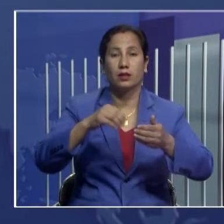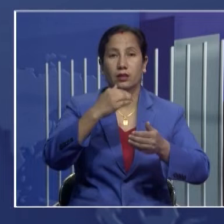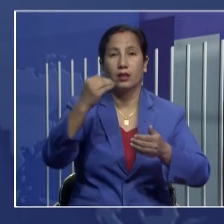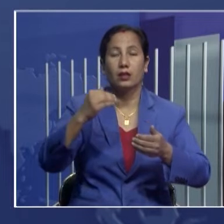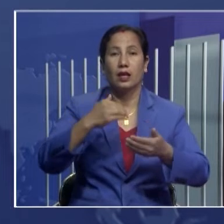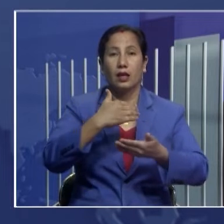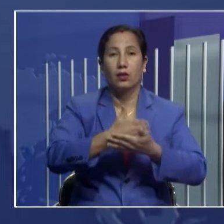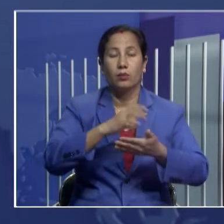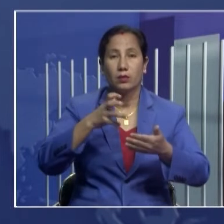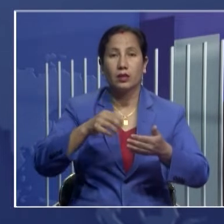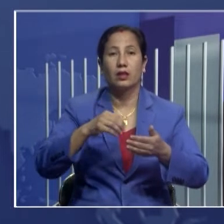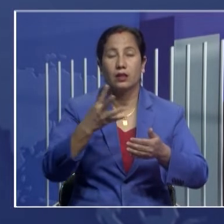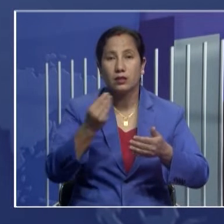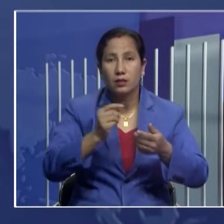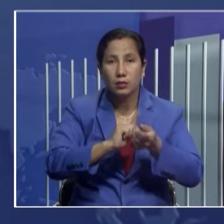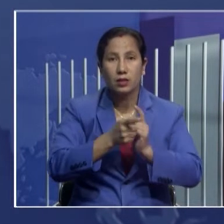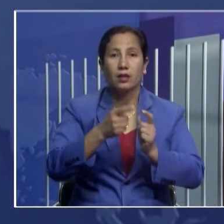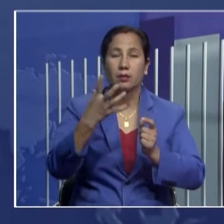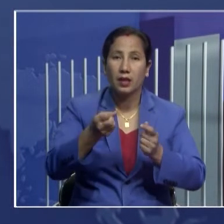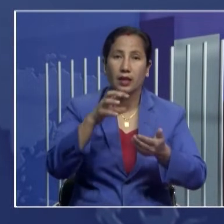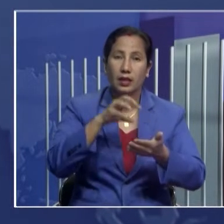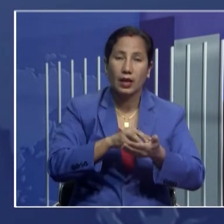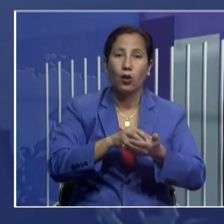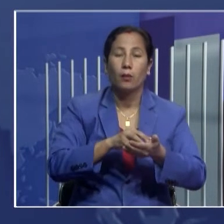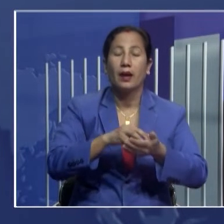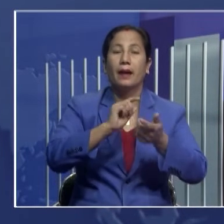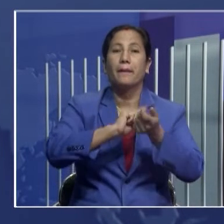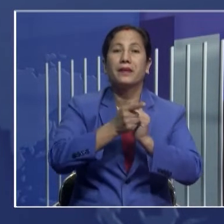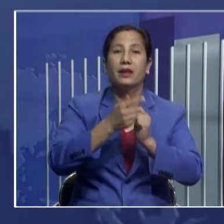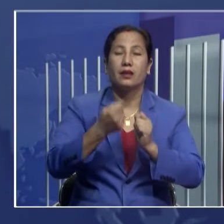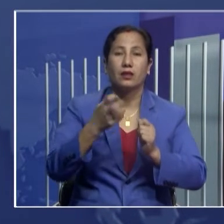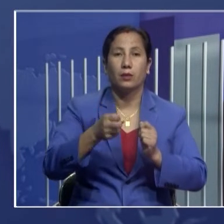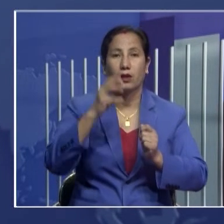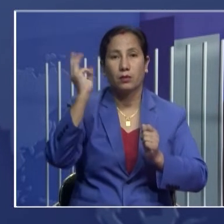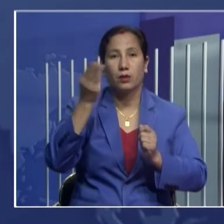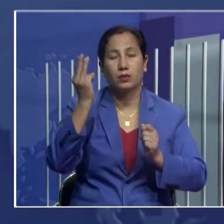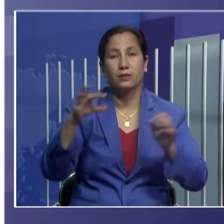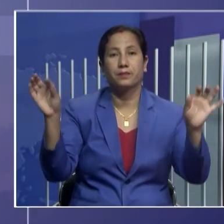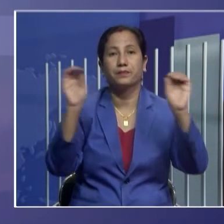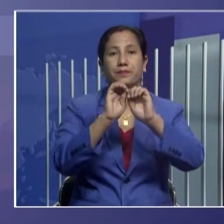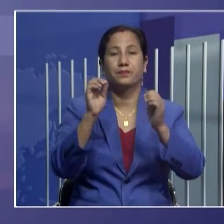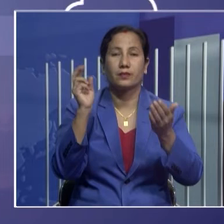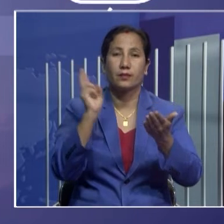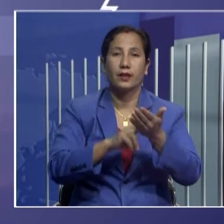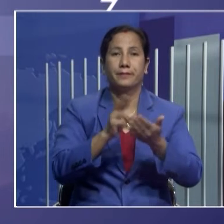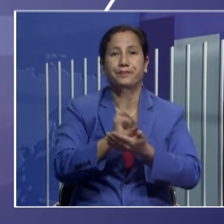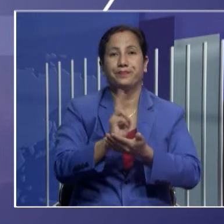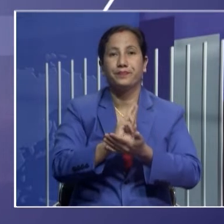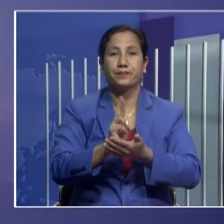भूभागमा आंशिकदेखि सामान्य बदली रही बाँकी भूभागमा आंशिक बदली रहनेछ। अब मौसम सम्बन्धी थप विवरण।